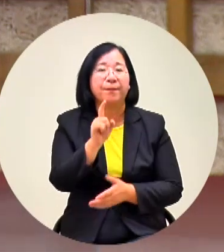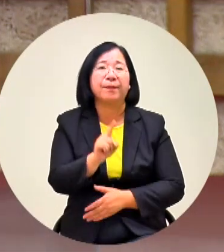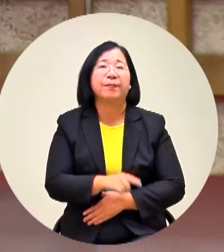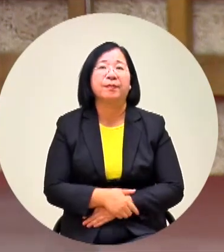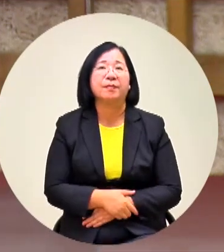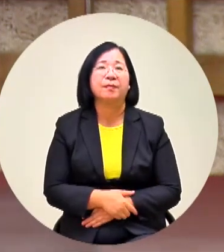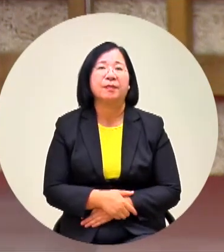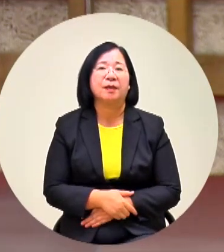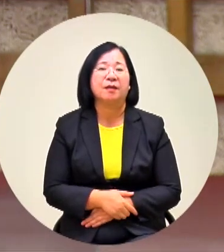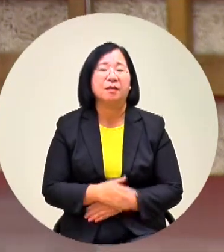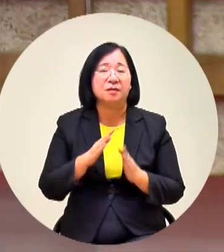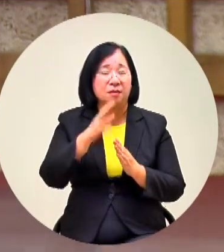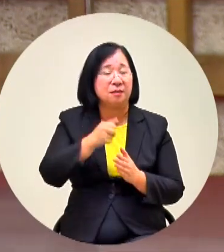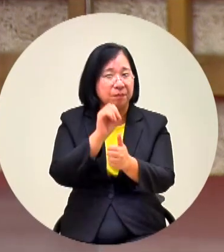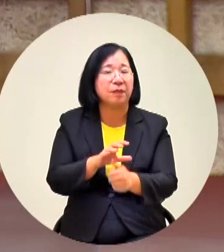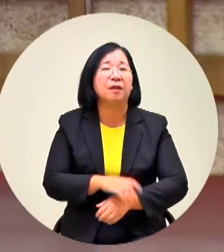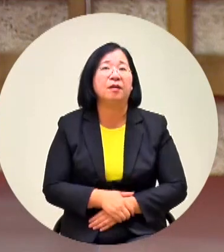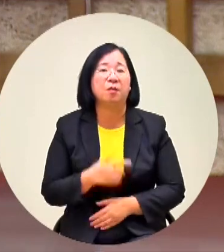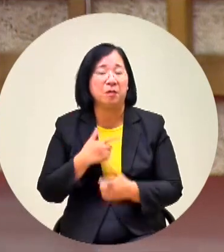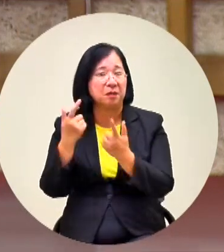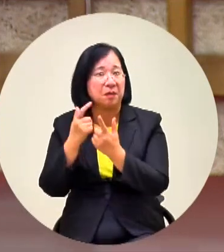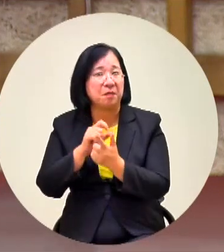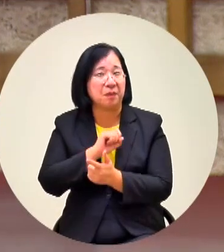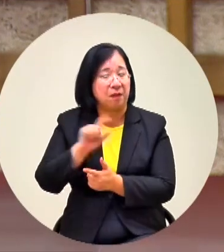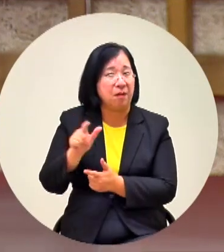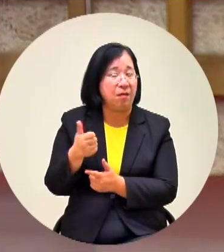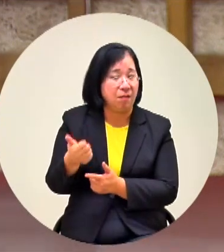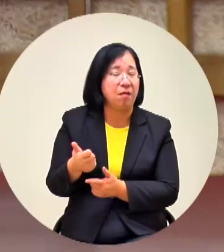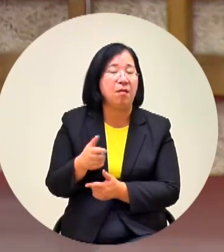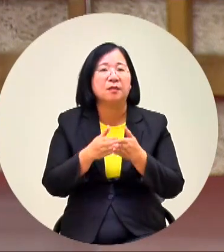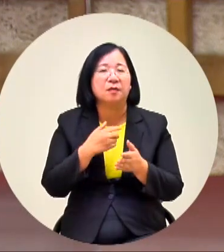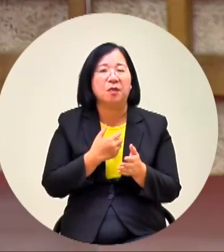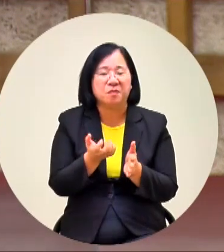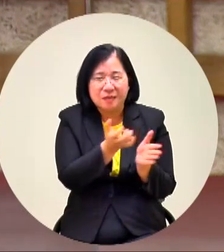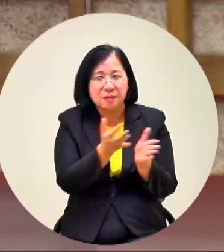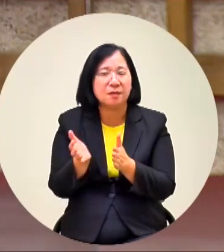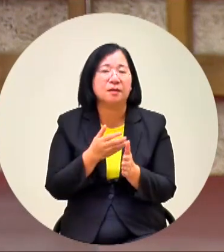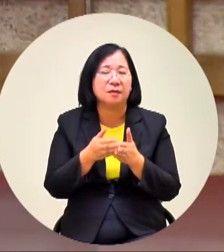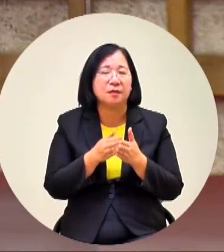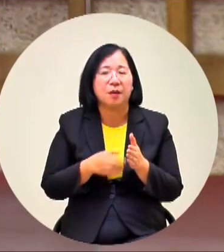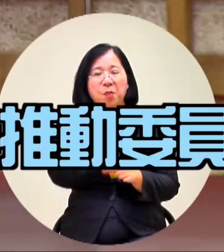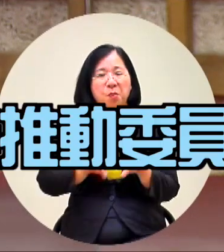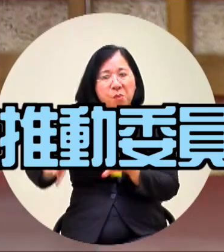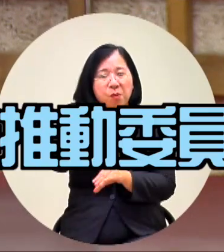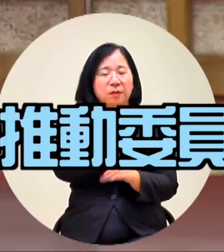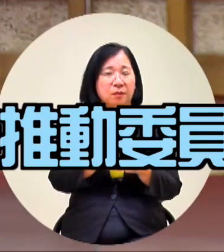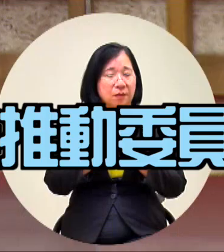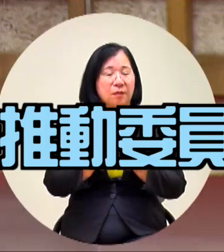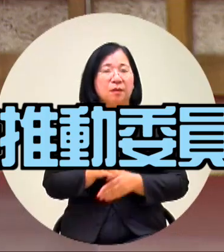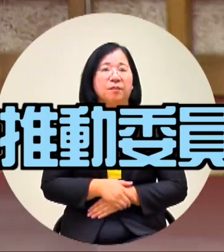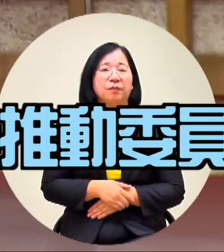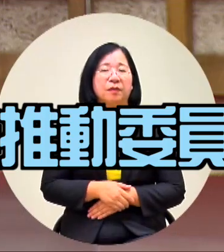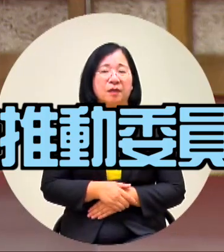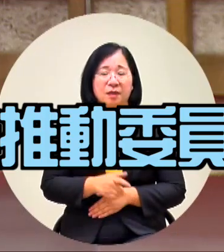我们要超过台北的话，我们要跟上全球这个脚步，跟上全球的潮流，我们要超前部署。请市长呢，可以成立这个2050年